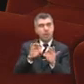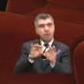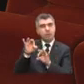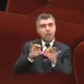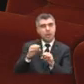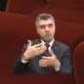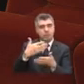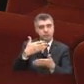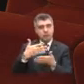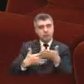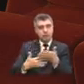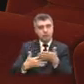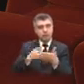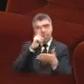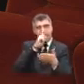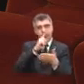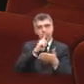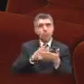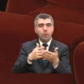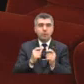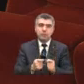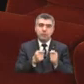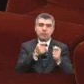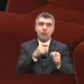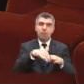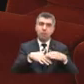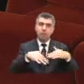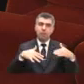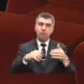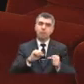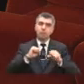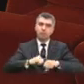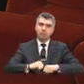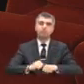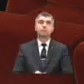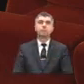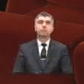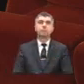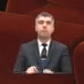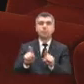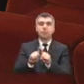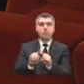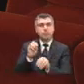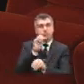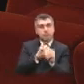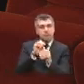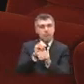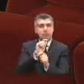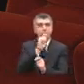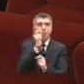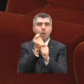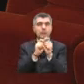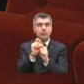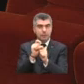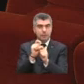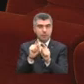كملناها وغادي نجيبوها مع قانون المسطرة الجنائية، وفي نفس الوقت حنا كنشتغلوا على منصات بين المهندسين كيجتمعوا مع كما